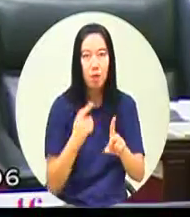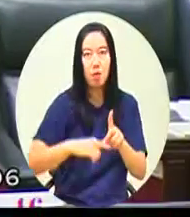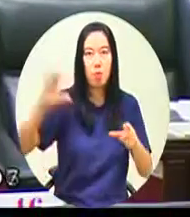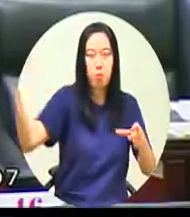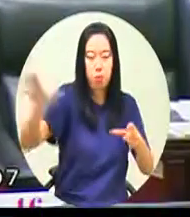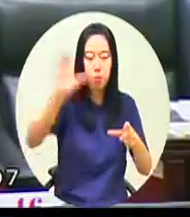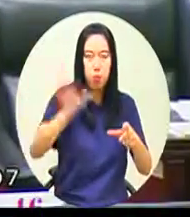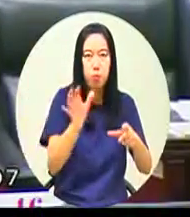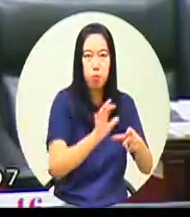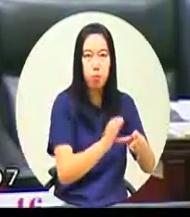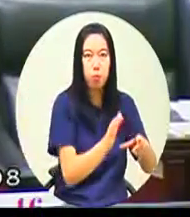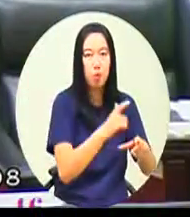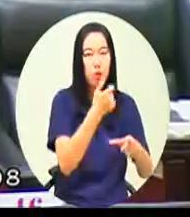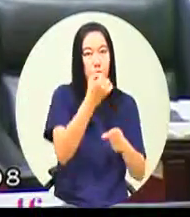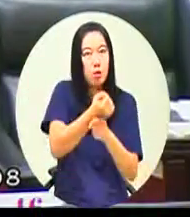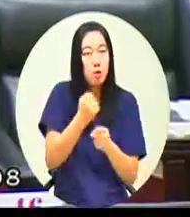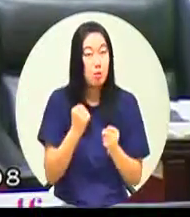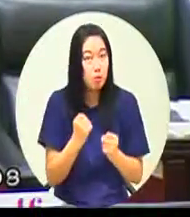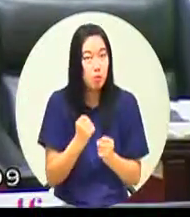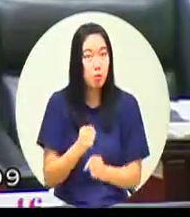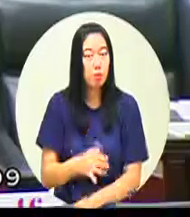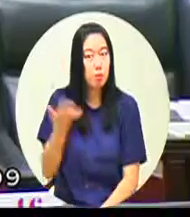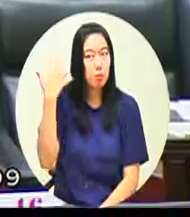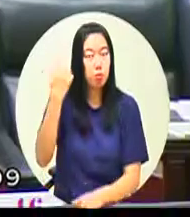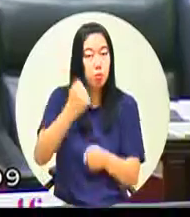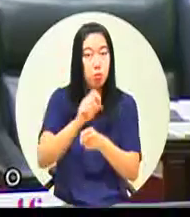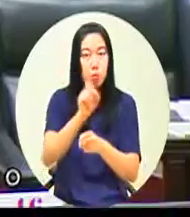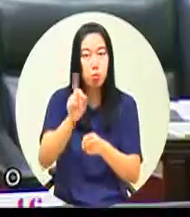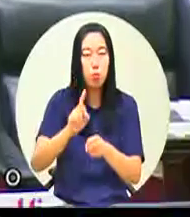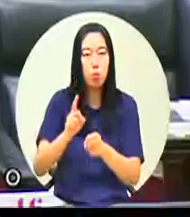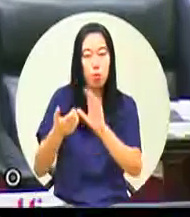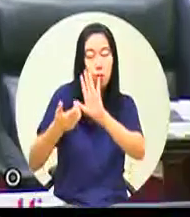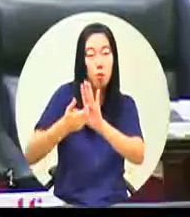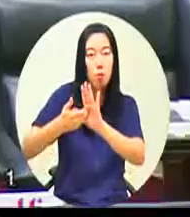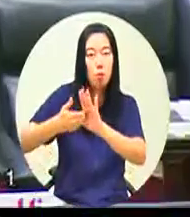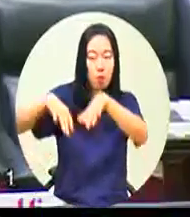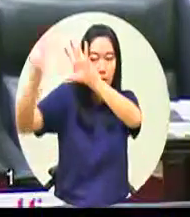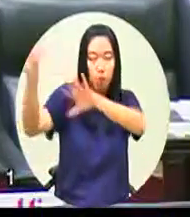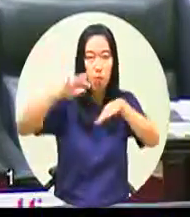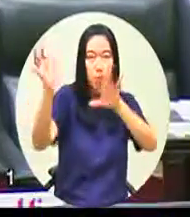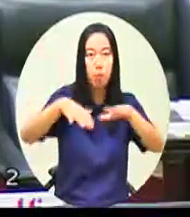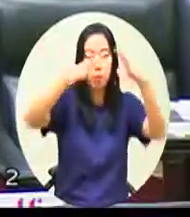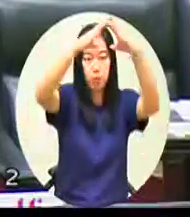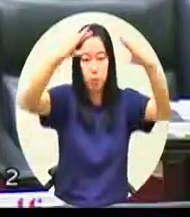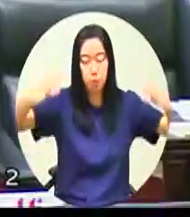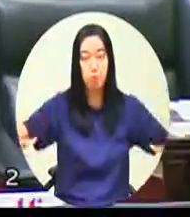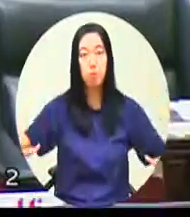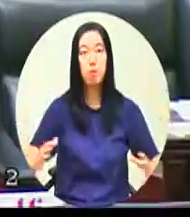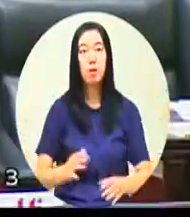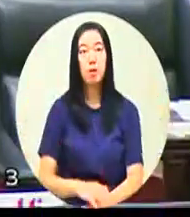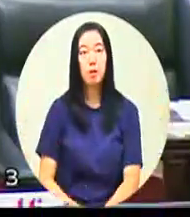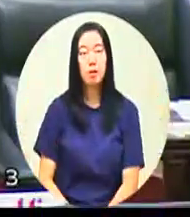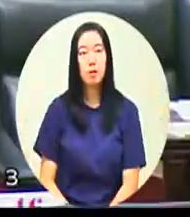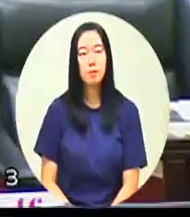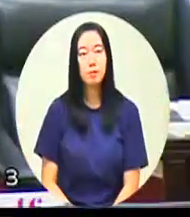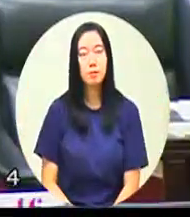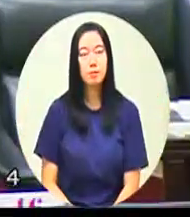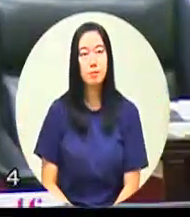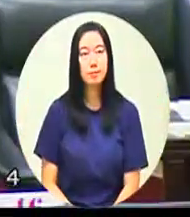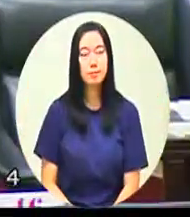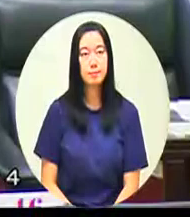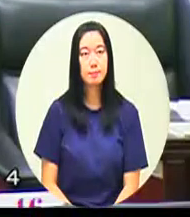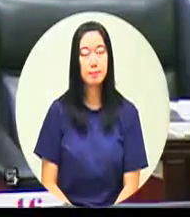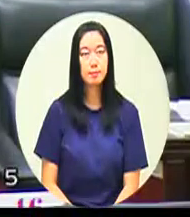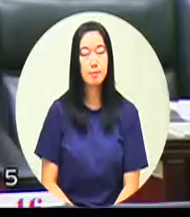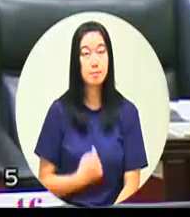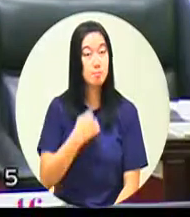凌风较早拢有咧做迄落啥迄落防风林、防风迄个棚啊、防风屏吼、哦，啊，我是讲，我的